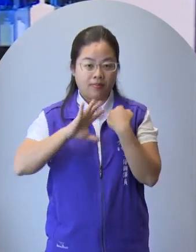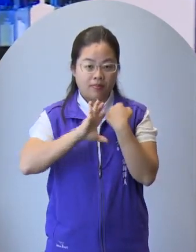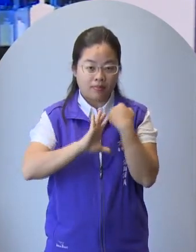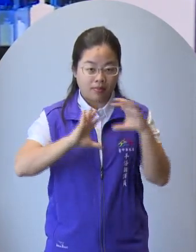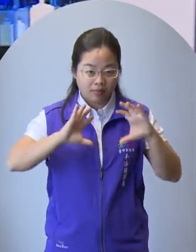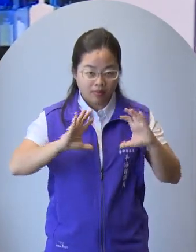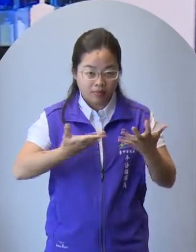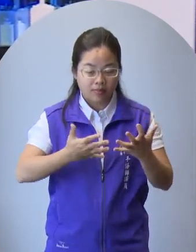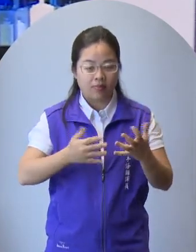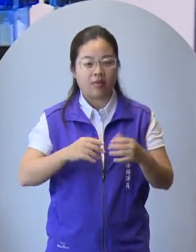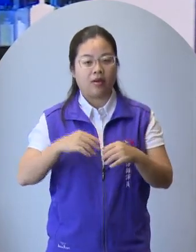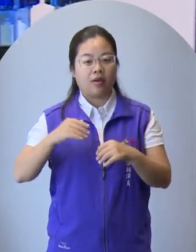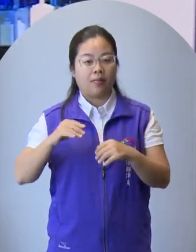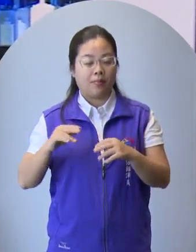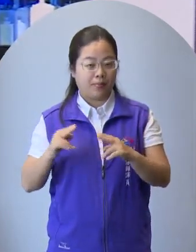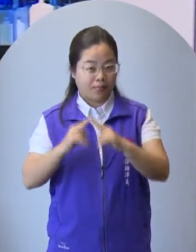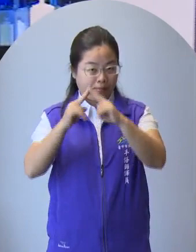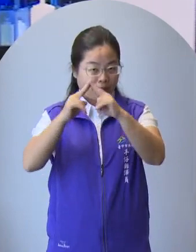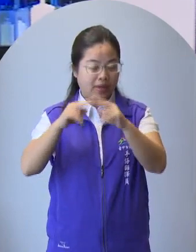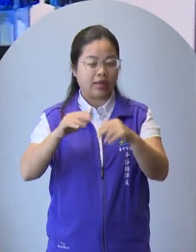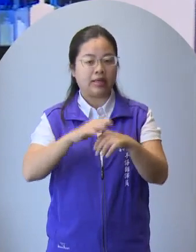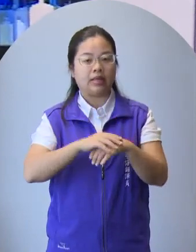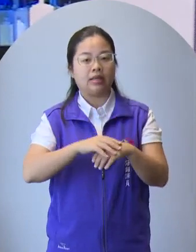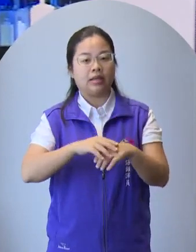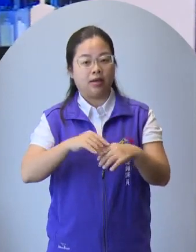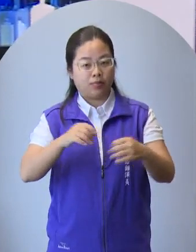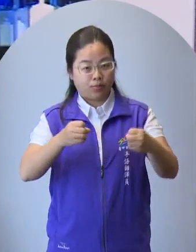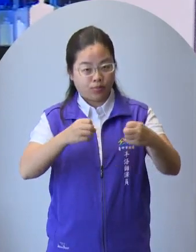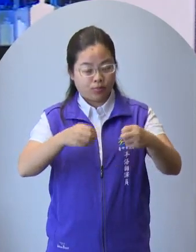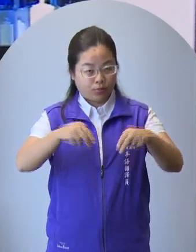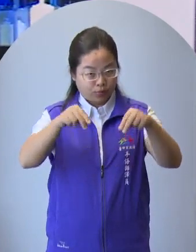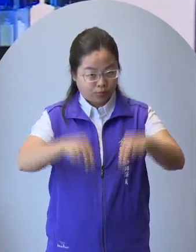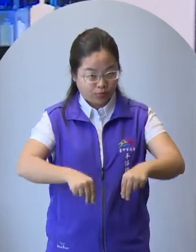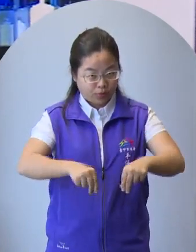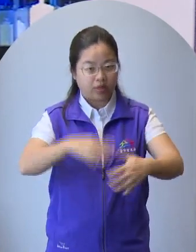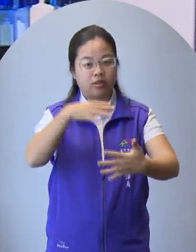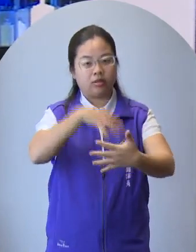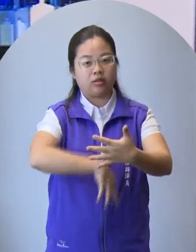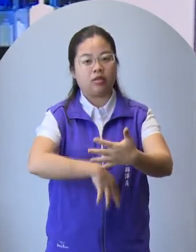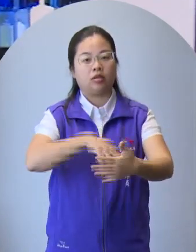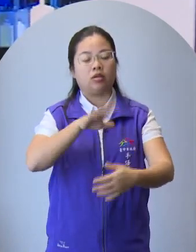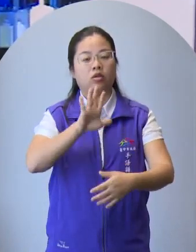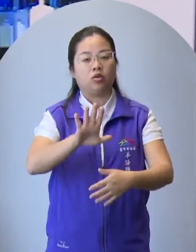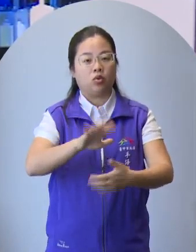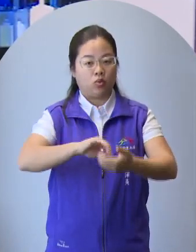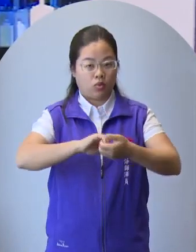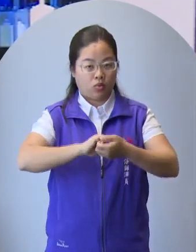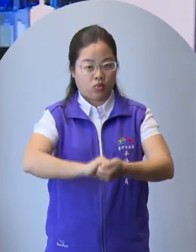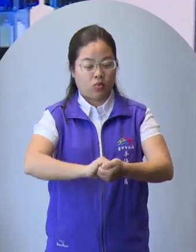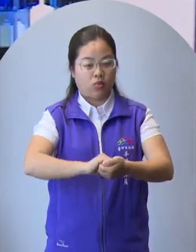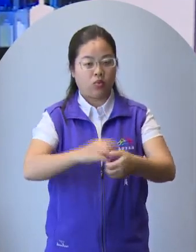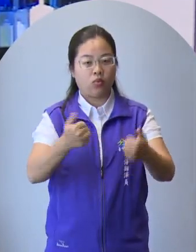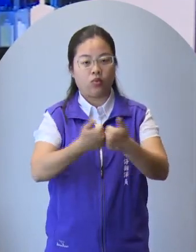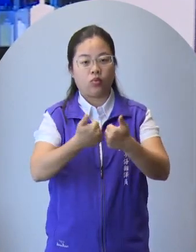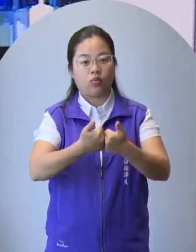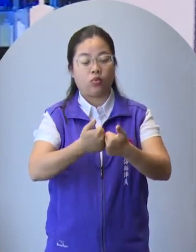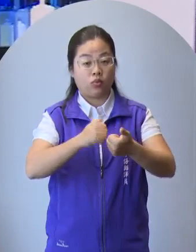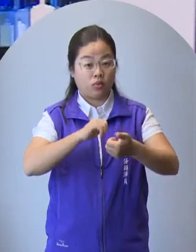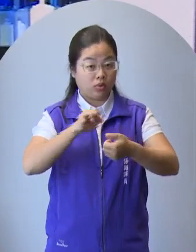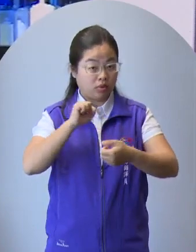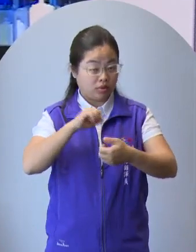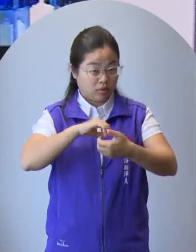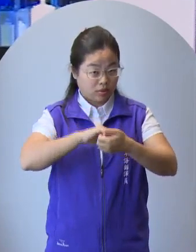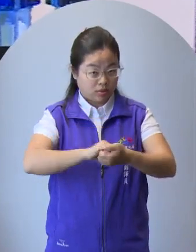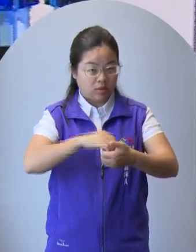加这个气候变迁的会议，巴黎协定它里面做出了决议，就是希望